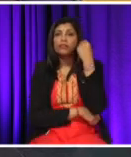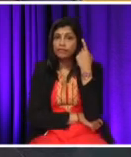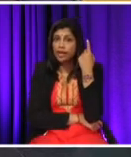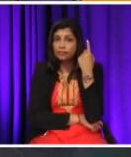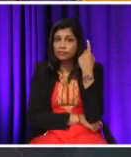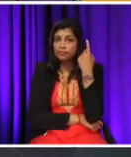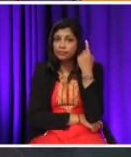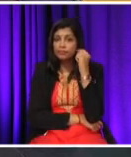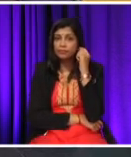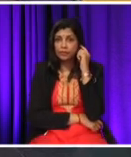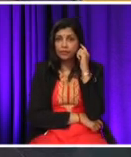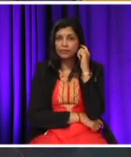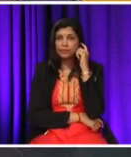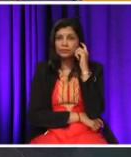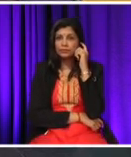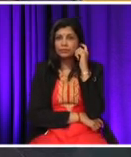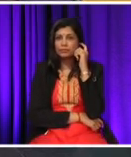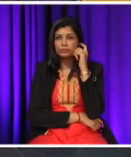boleh Oke